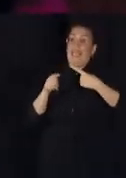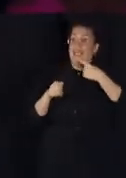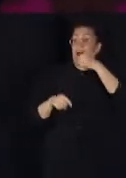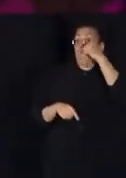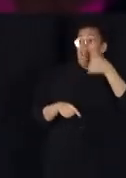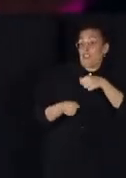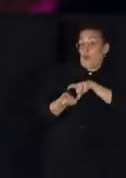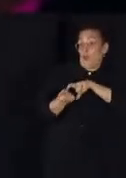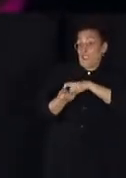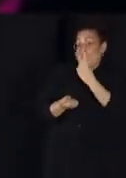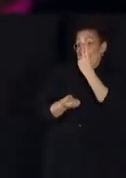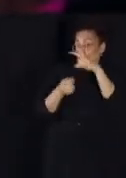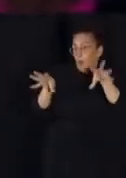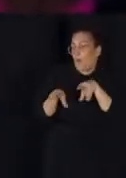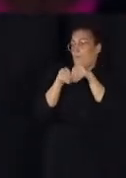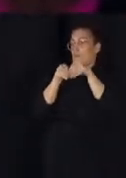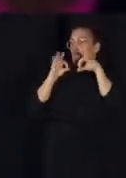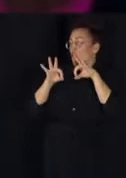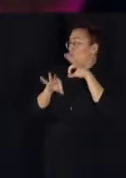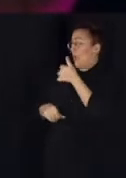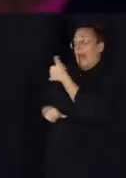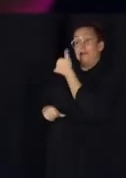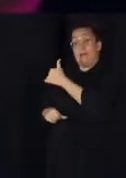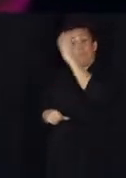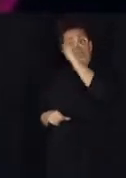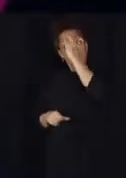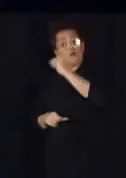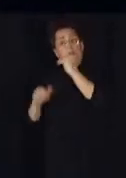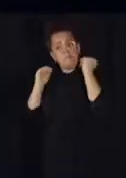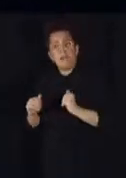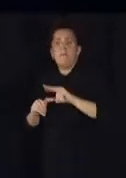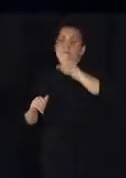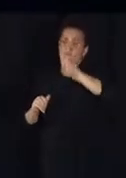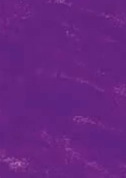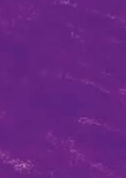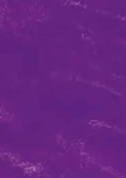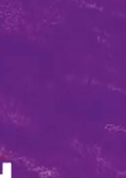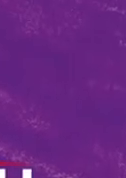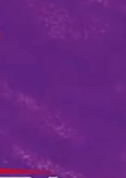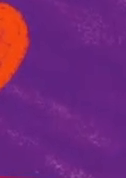grande voix étudiante du mouvement écologique. Merci Yuna de ta présence. Merci à vous.